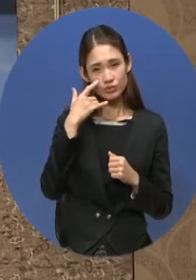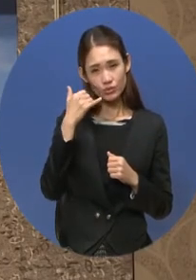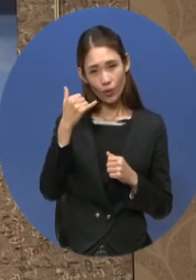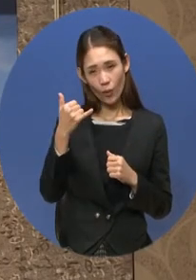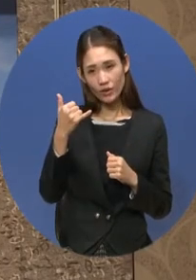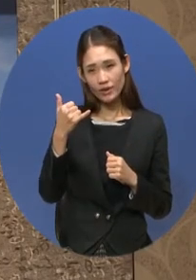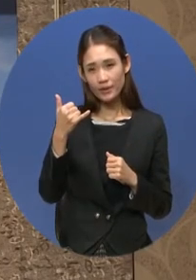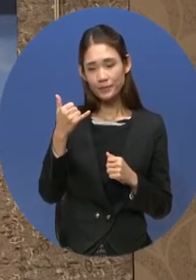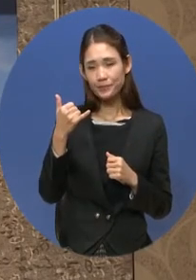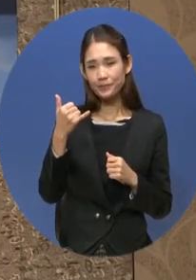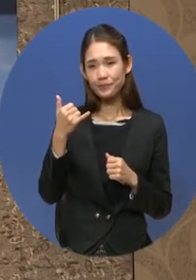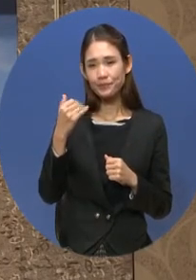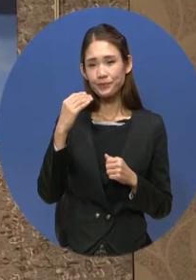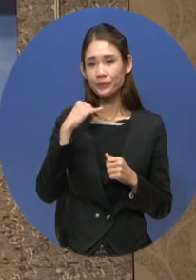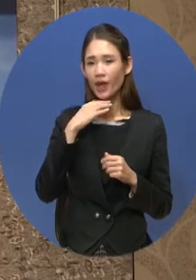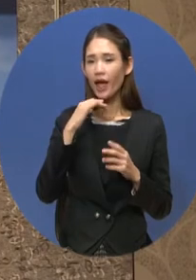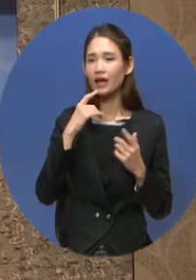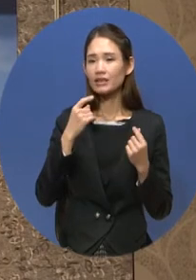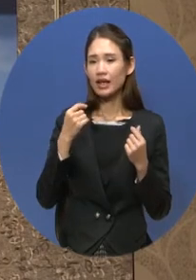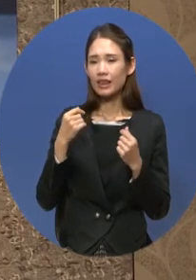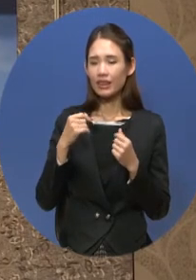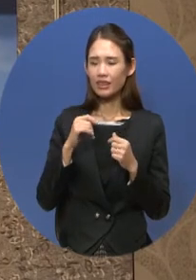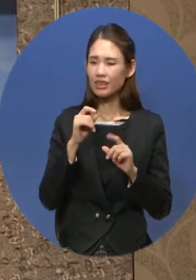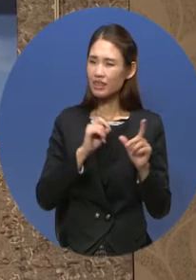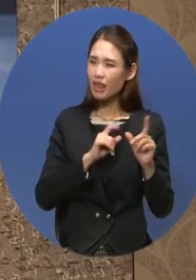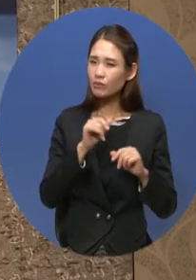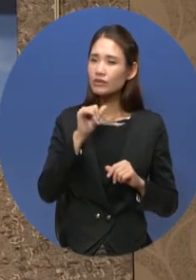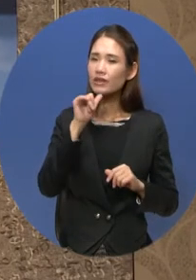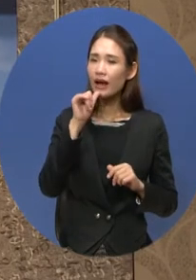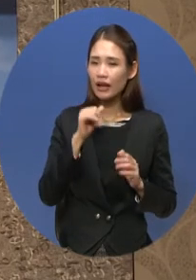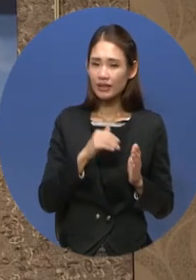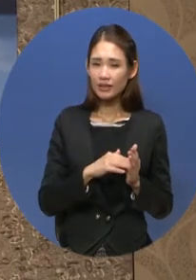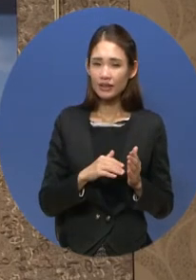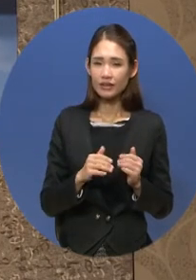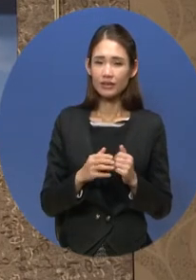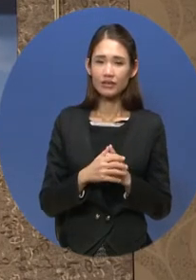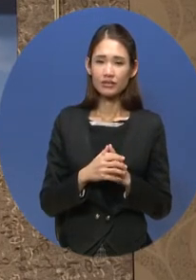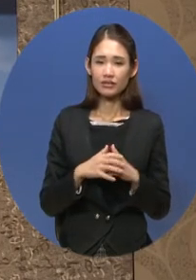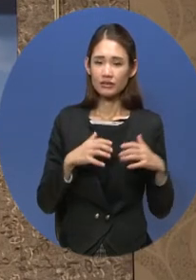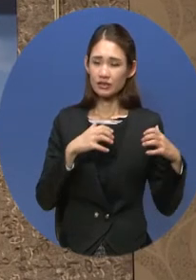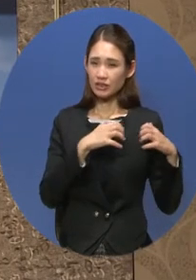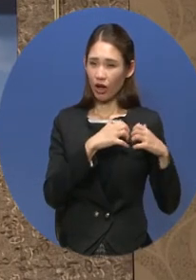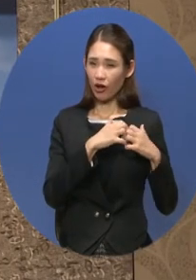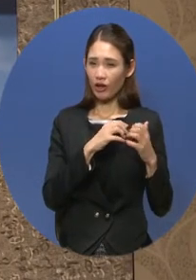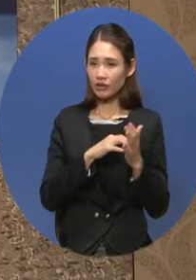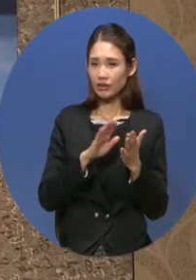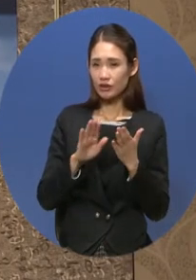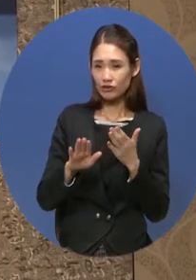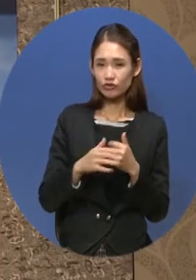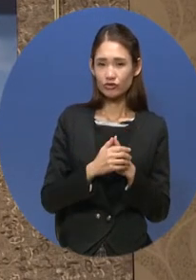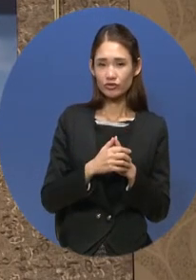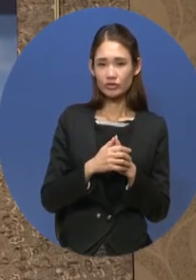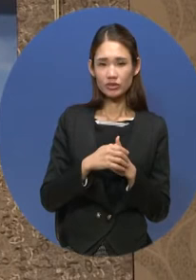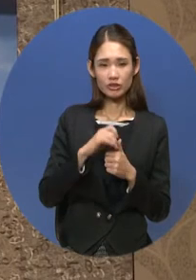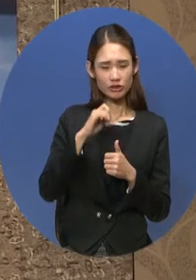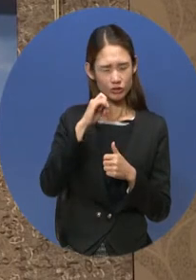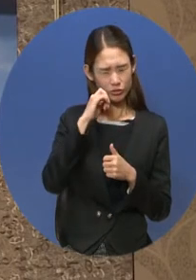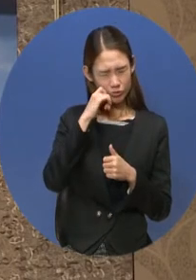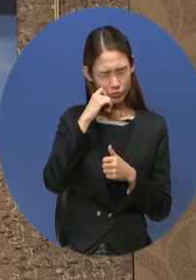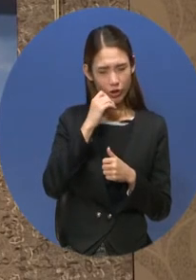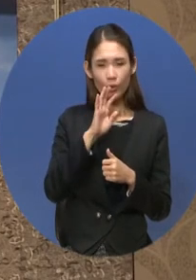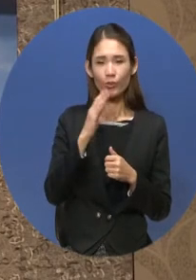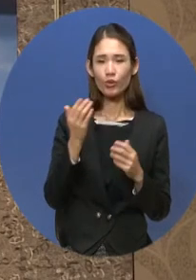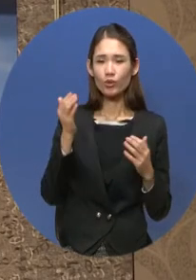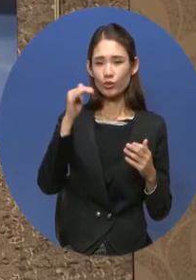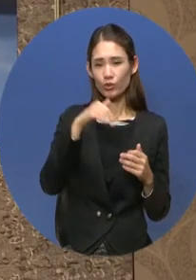부모님의 세대에서는 부모님들이 다 가난하셨었잖아요. 예. 우리가 이제 전쟁 끝난 후에 그렇죠. 굉장히 어려운 보릿고개도 예.